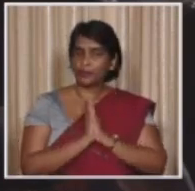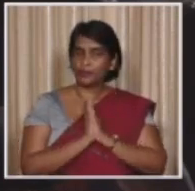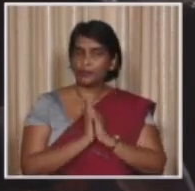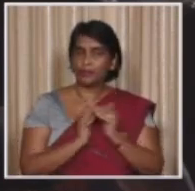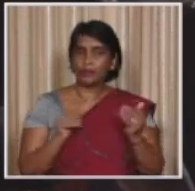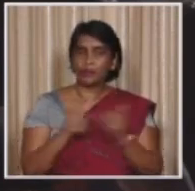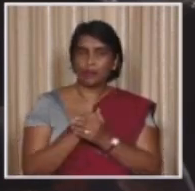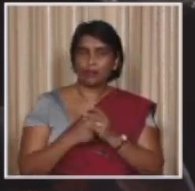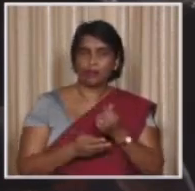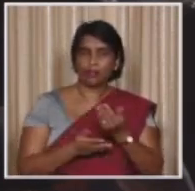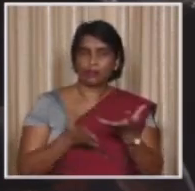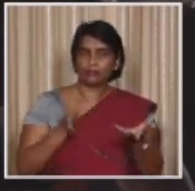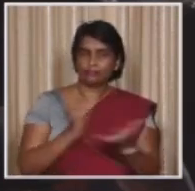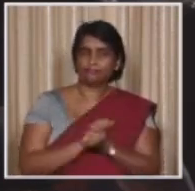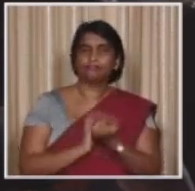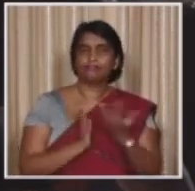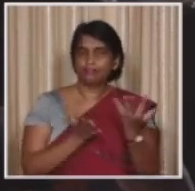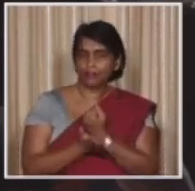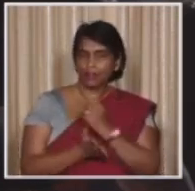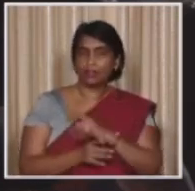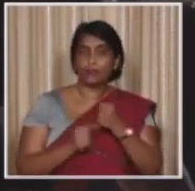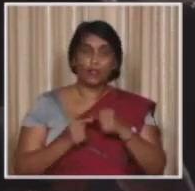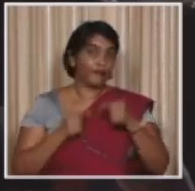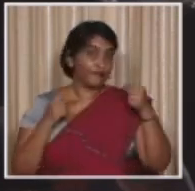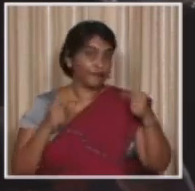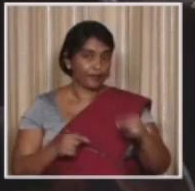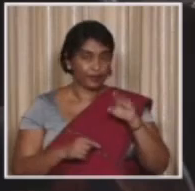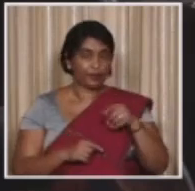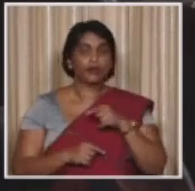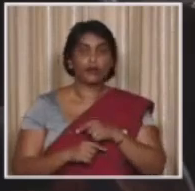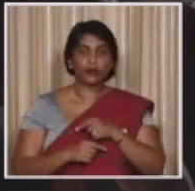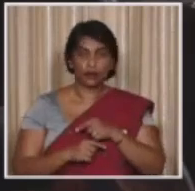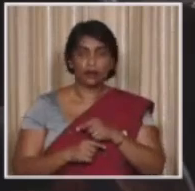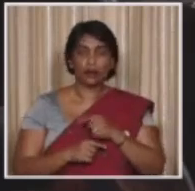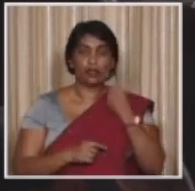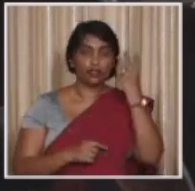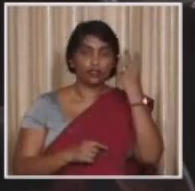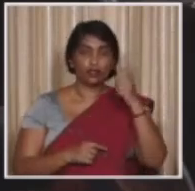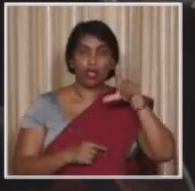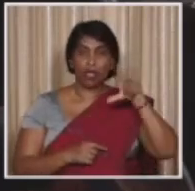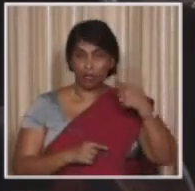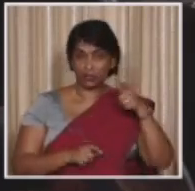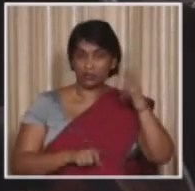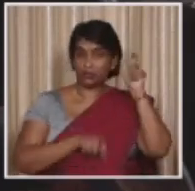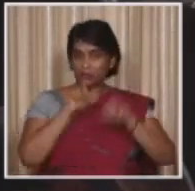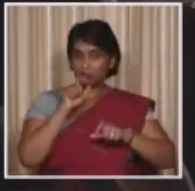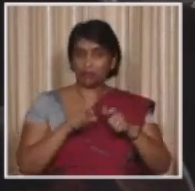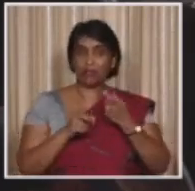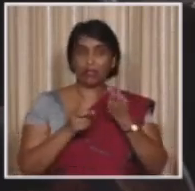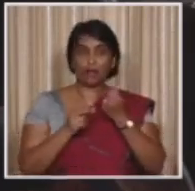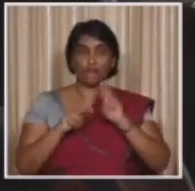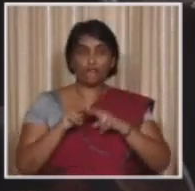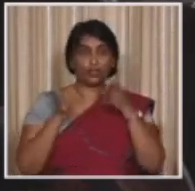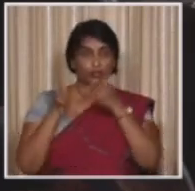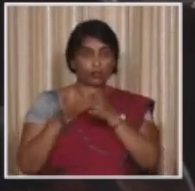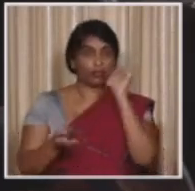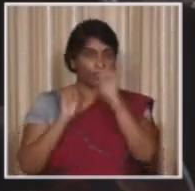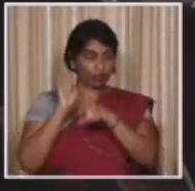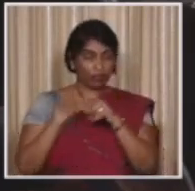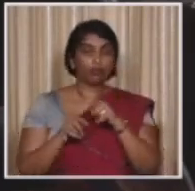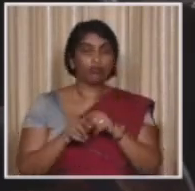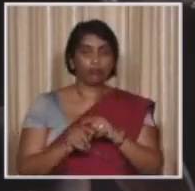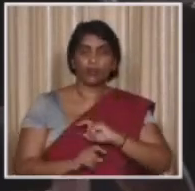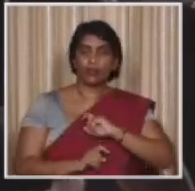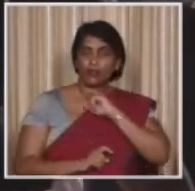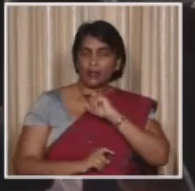යටිමඩි ගහන්න උත්සාහ ගන්නවා. මේකට විරුද්ධ වෙලා ඒ 3700ක් දෙන ඩිපොසිටර්ස්ලා